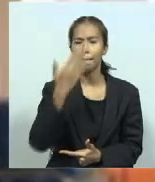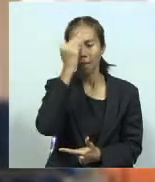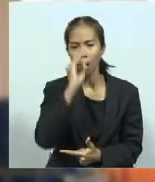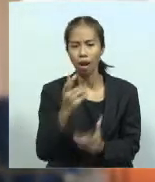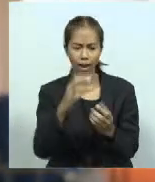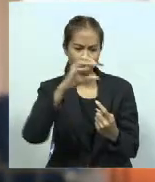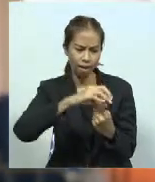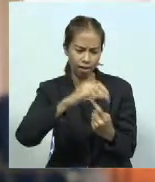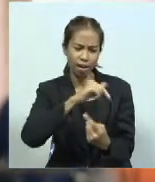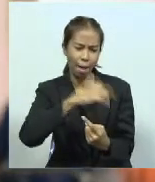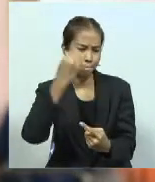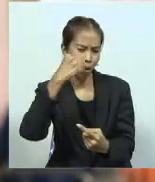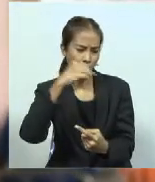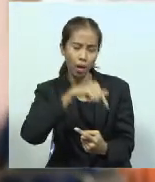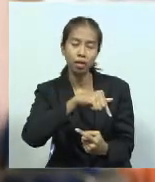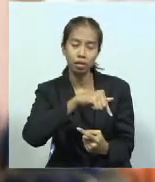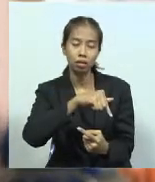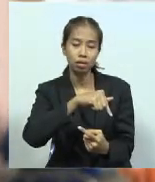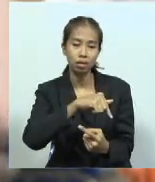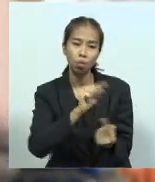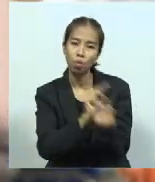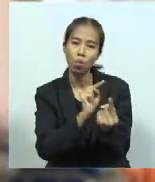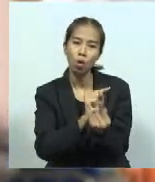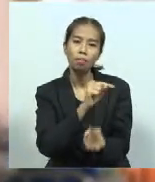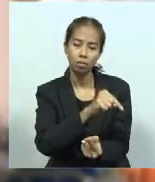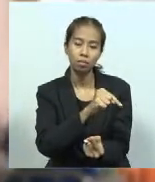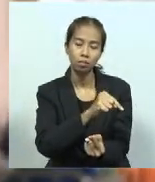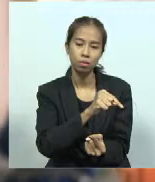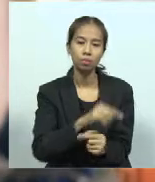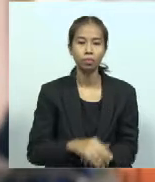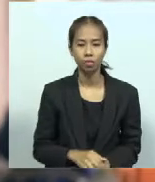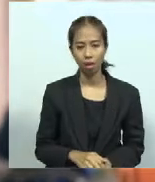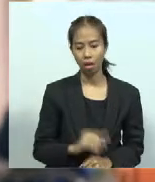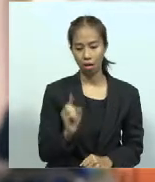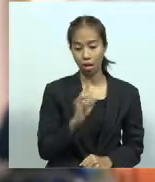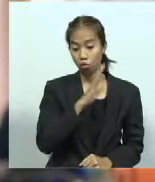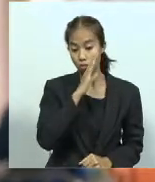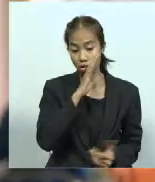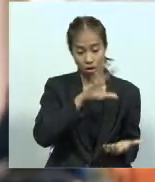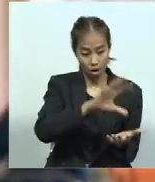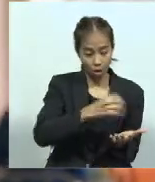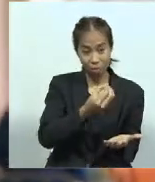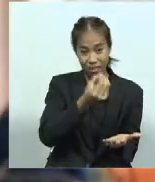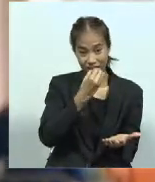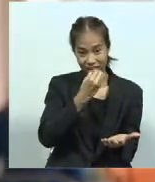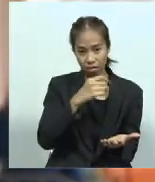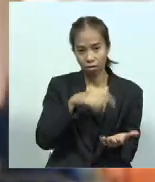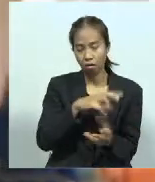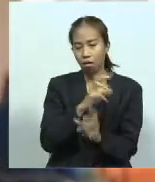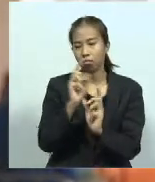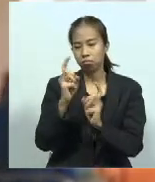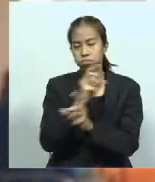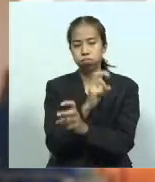อันนี้กลุ่มเดียวกันนะครับเป็นเรียกว่าเห็ดกลุ่มที่เรียกว่าอะแมนิต้ามันจะสามารถสร้างอะแมนิต้าท็อกซินขึ้นม